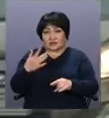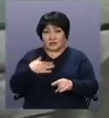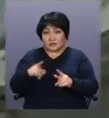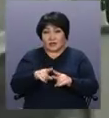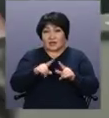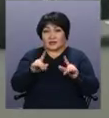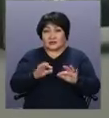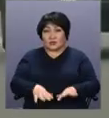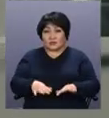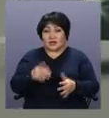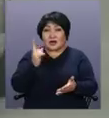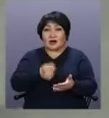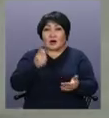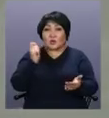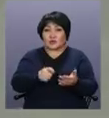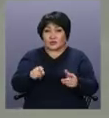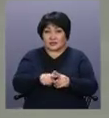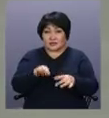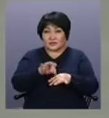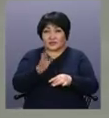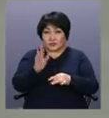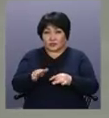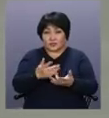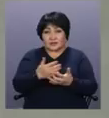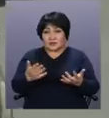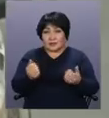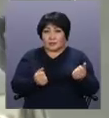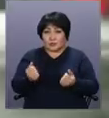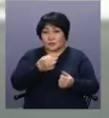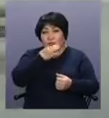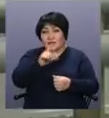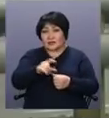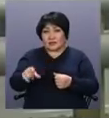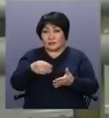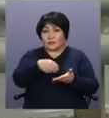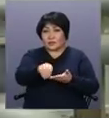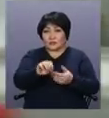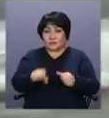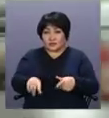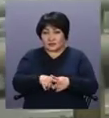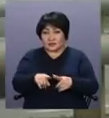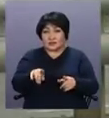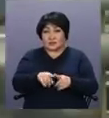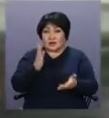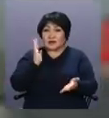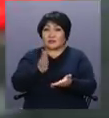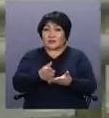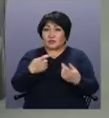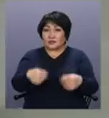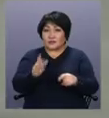жүреді. Саудаға қойылған мемлекеттік мүлікті кез келген адам алалады, яғни ортада делдалдар болмайды деген сөз.